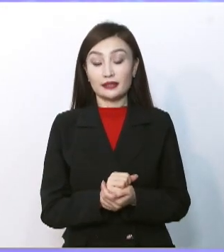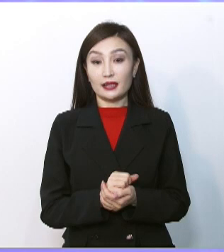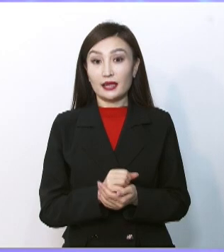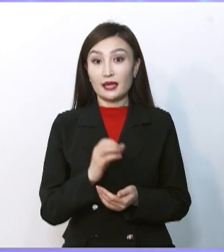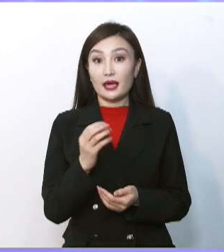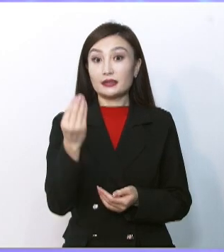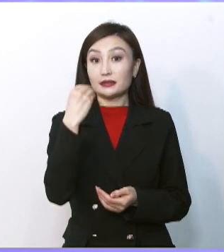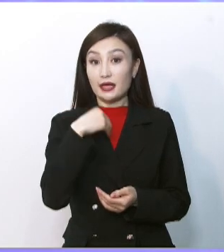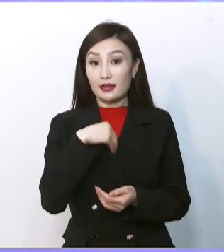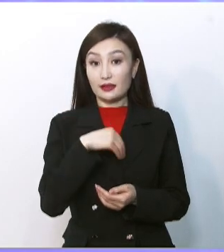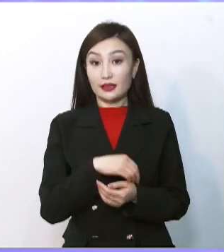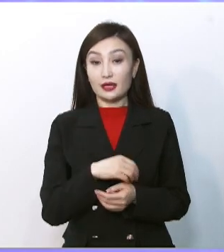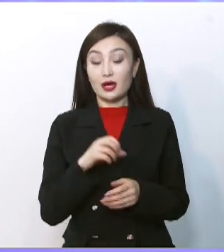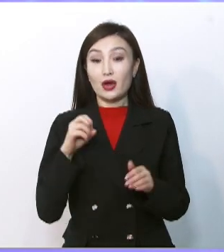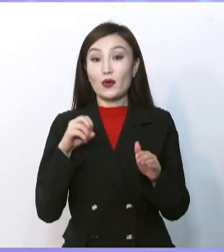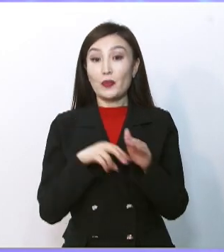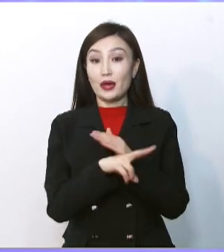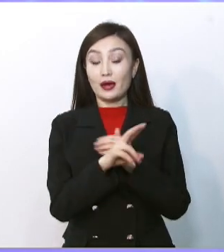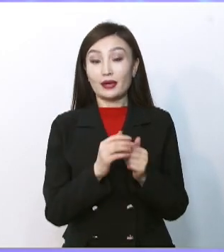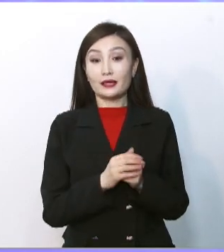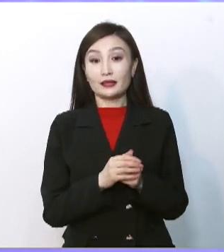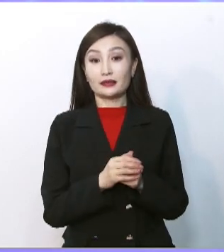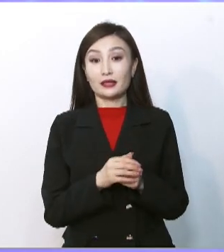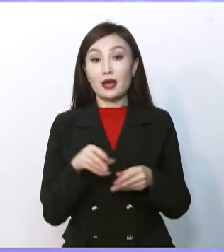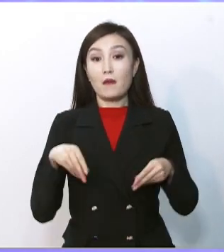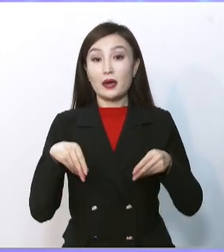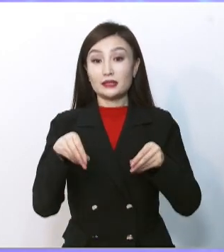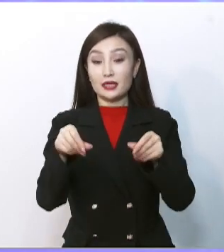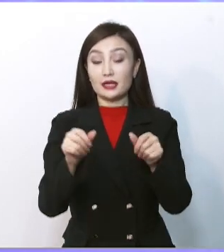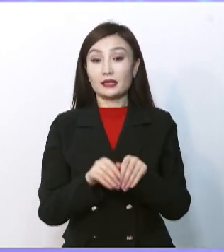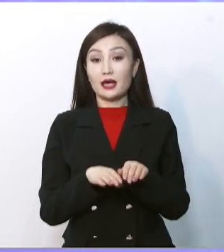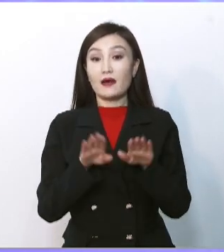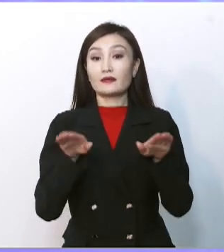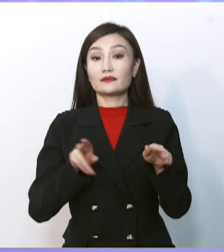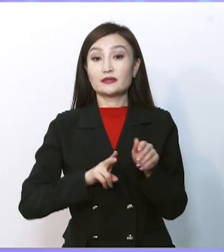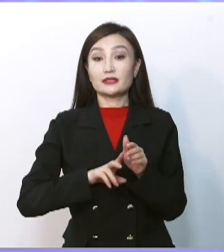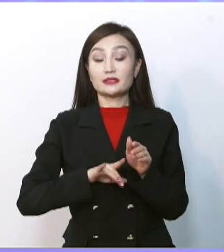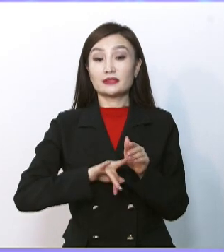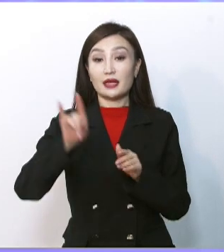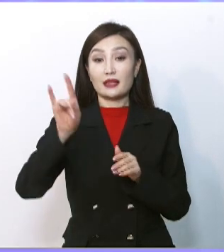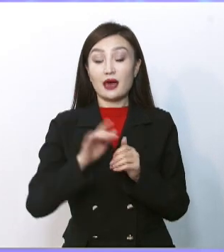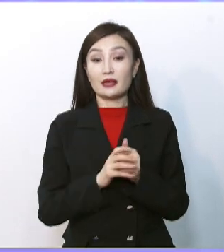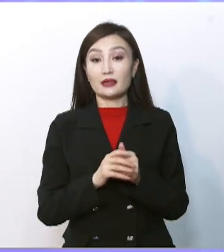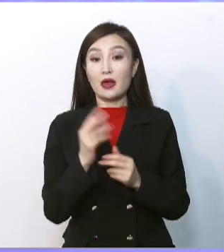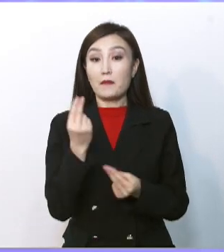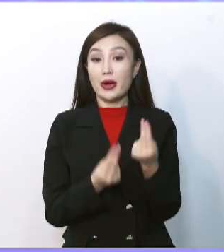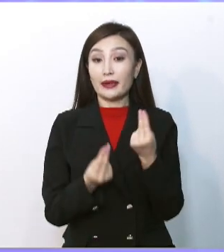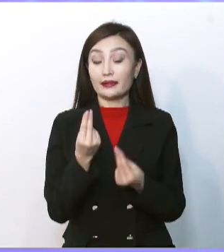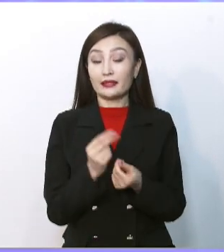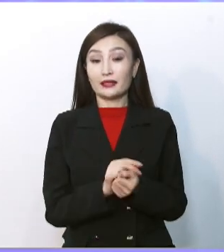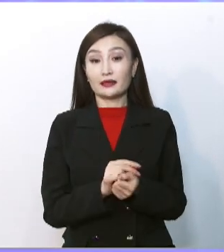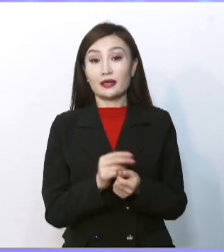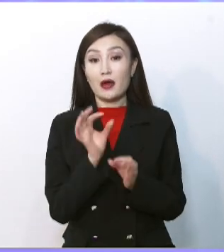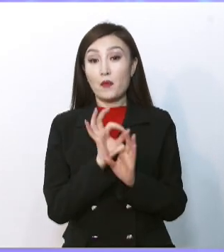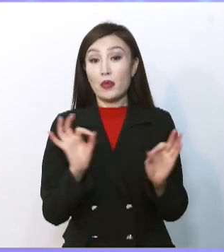разделить. Съел, убегает, посеял, взлетает, поиграет,